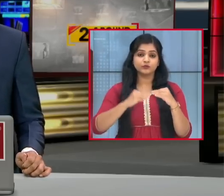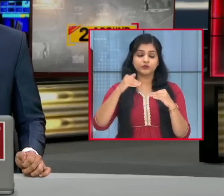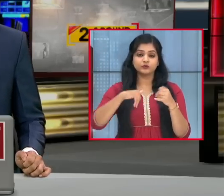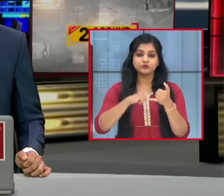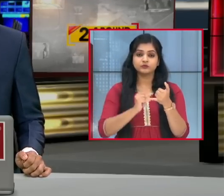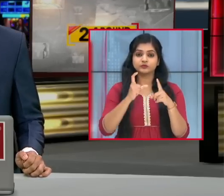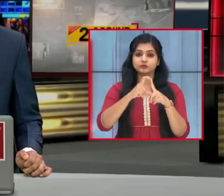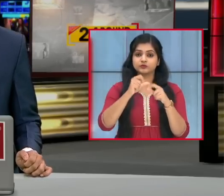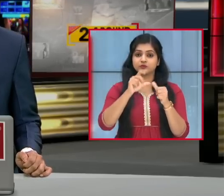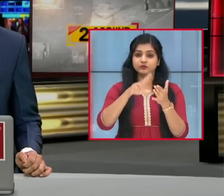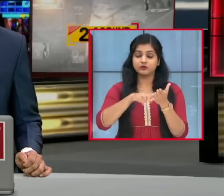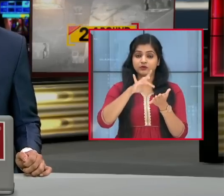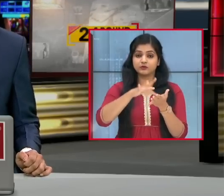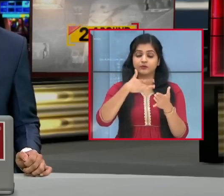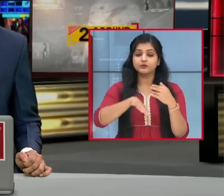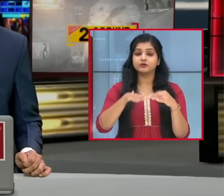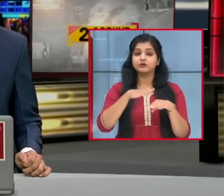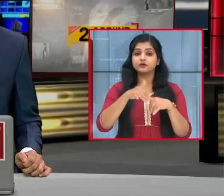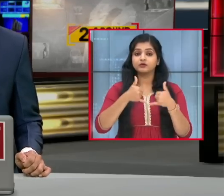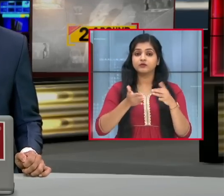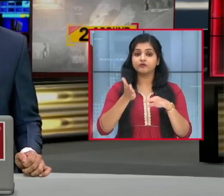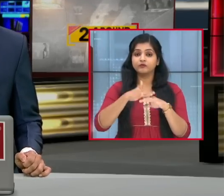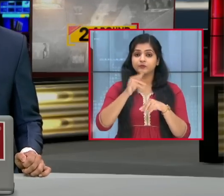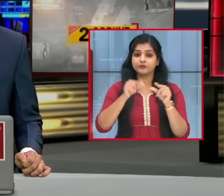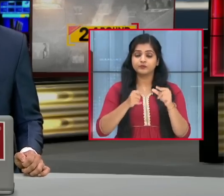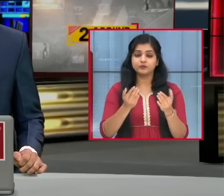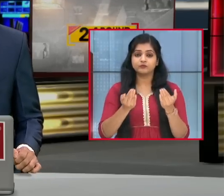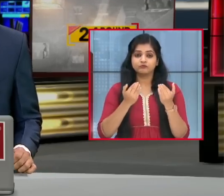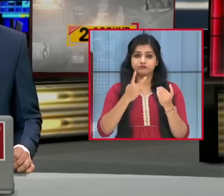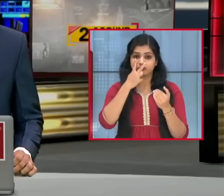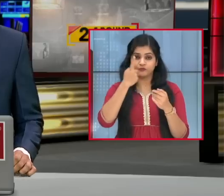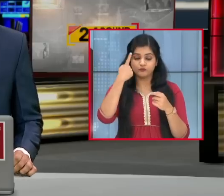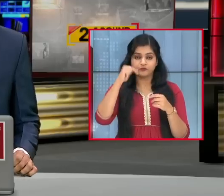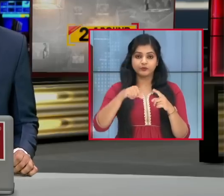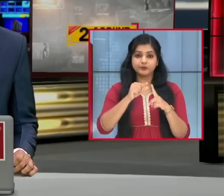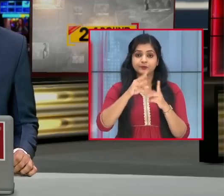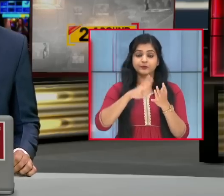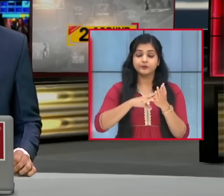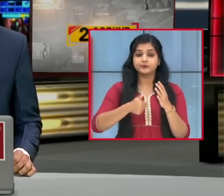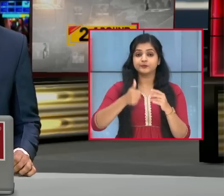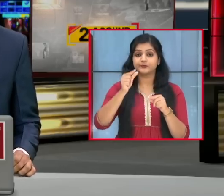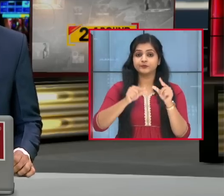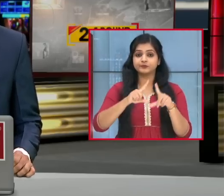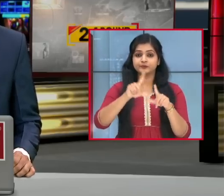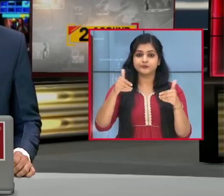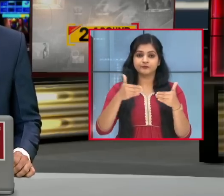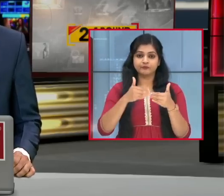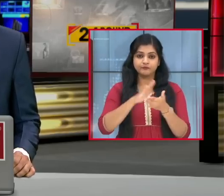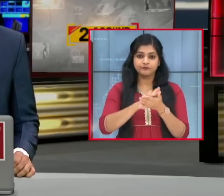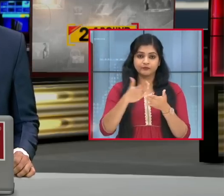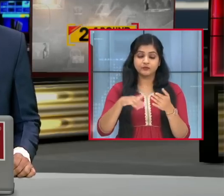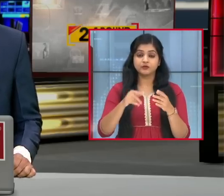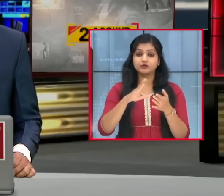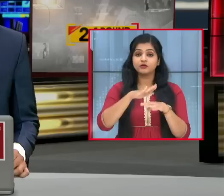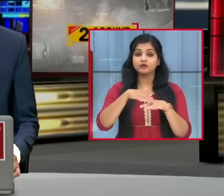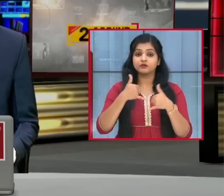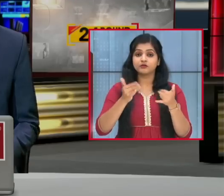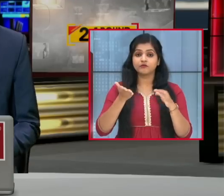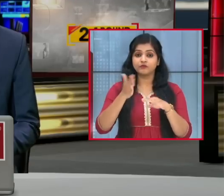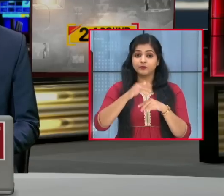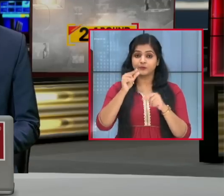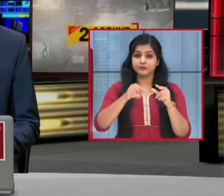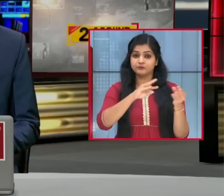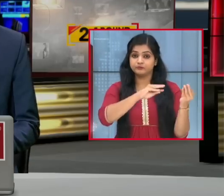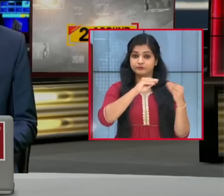രൂക്ഷമായ സുഡാനിലെ ഇന്ത്യക്കാരുടെ സുരക്ഷ വിലയിരുത്താൻ പ്രധാനമന്ത്രിയുടെ നേതൃത്വത്തിൽ ഉന്നതതല യോഗം ചേർന്നു. ഇന്ത്യക്കാരെ ഒഴിപ്പിക്കാനായി പദ്ധതി